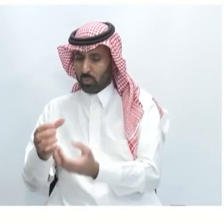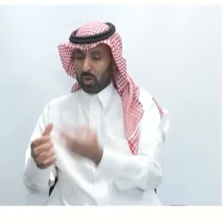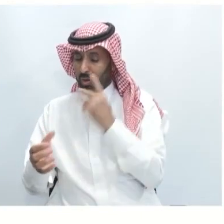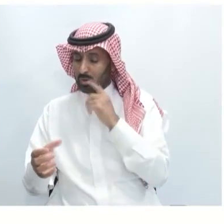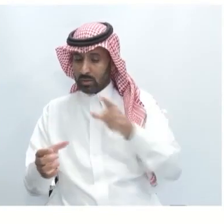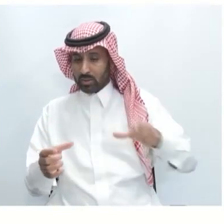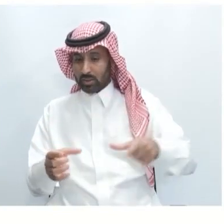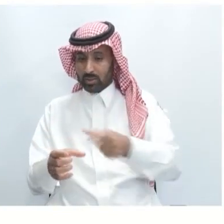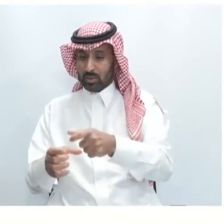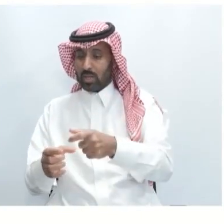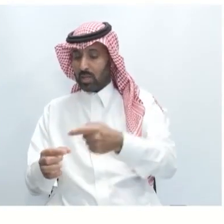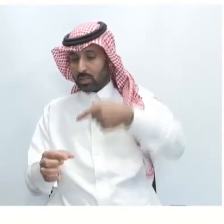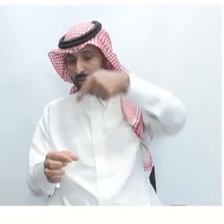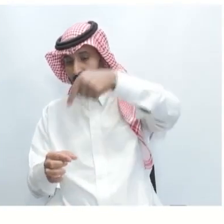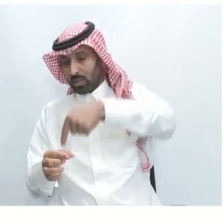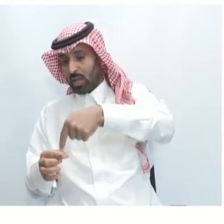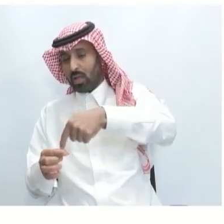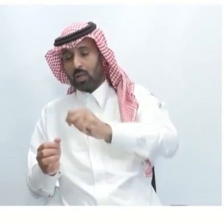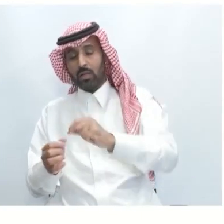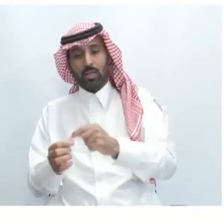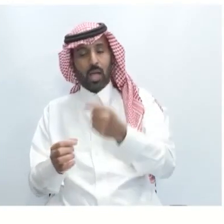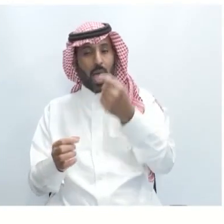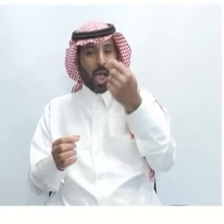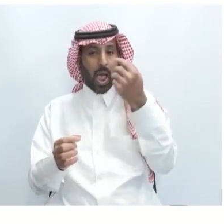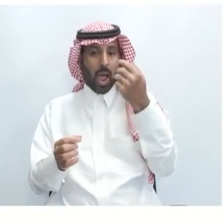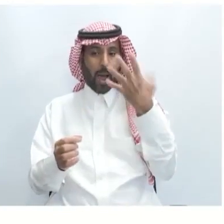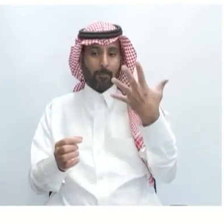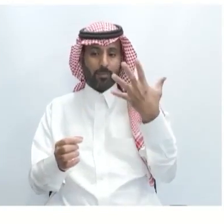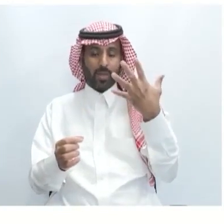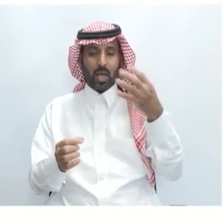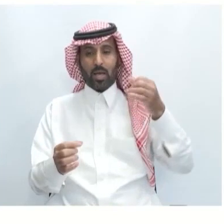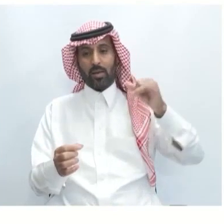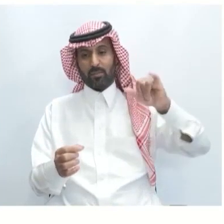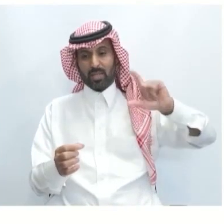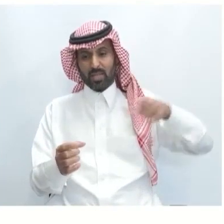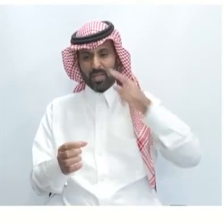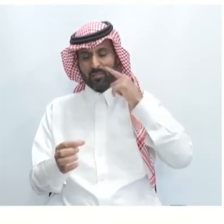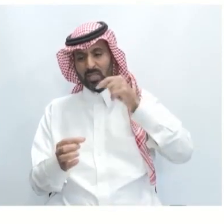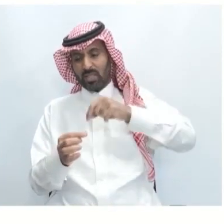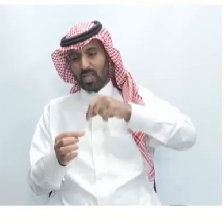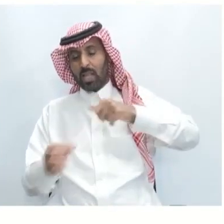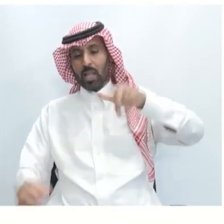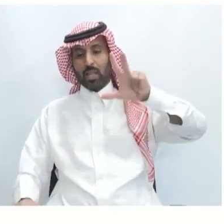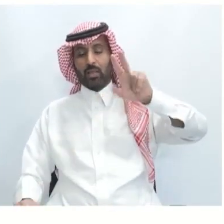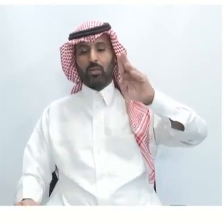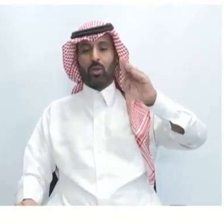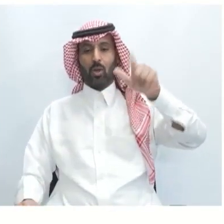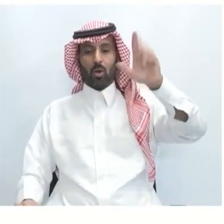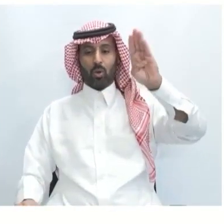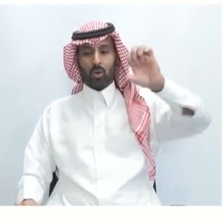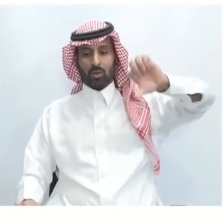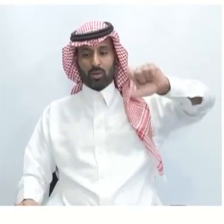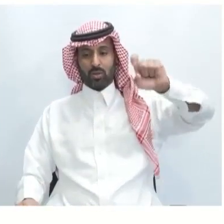مدرج لقياس 5 ملي من محلول الجلوكوز اذا هذه اول ماده تركيزه 10% واسكبه في انبوب